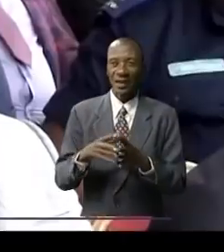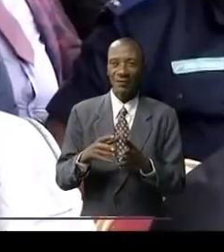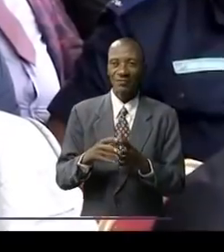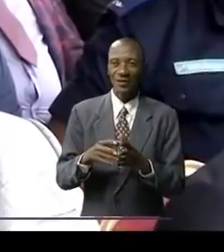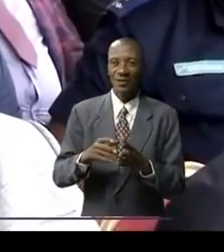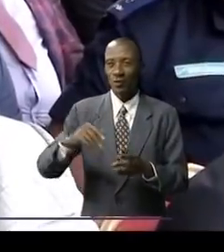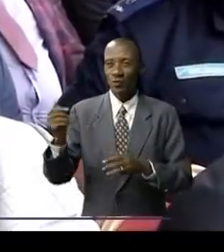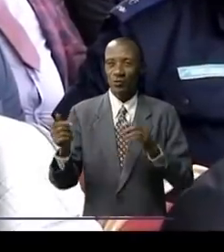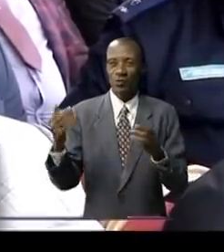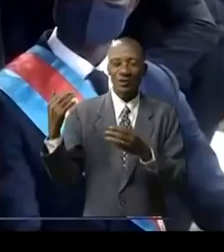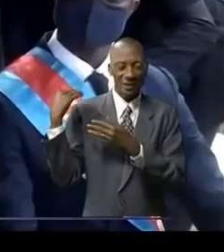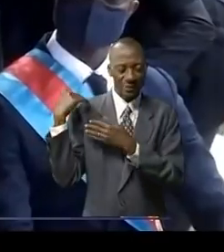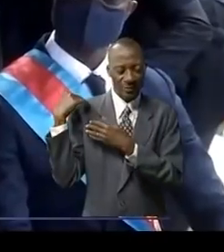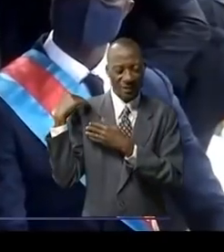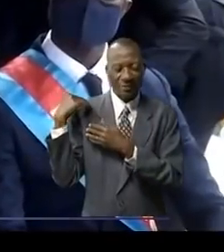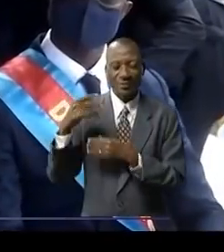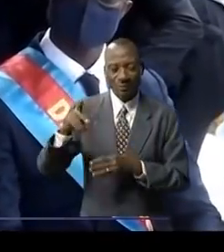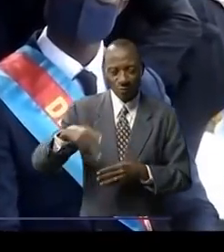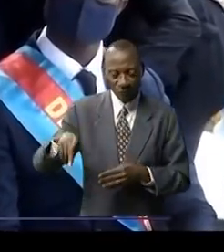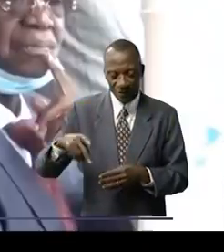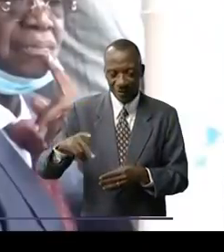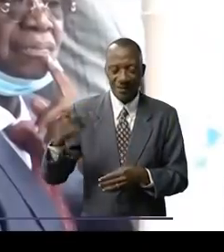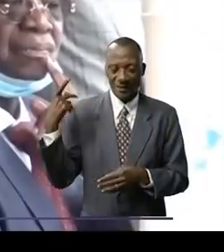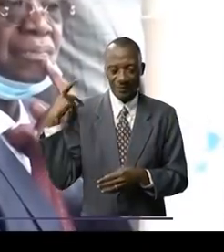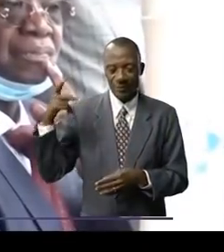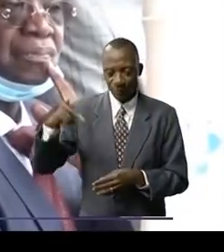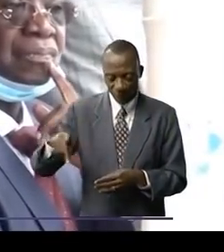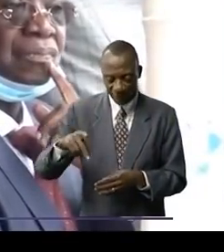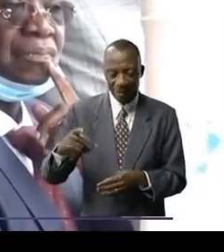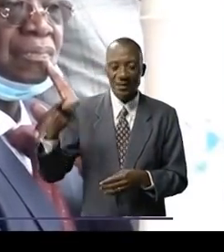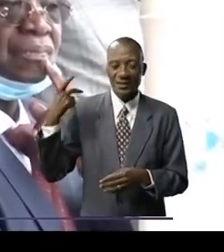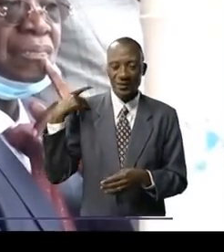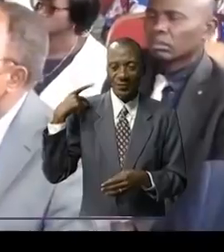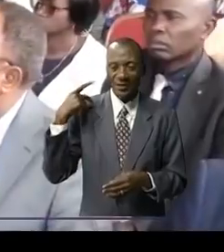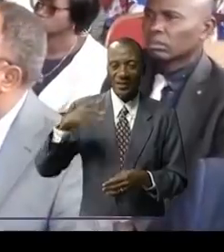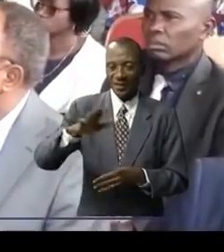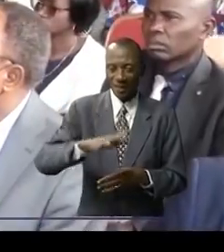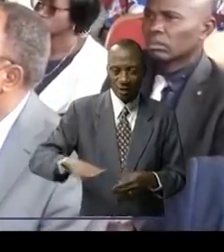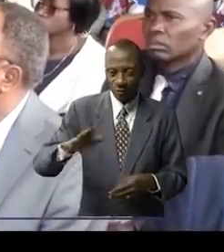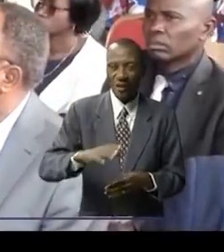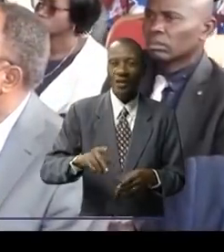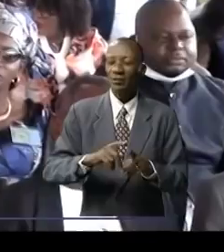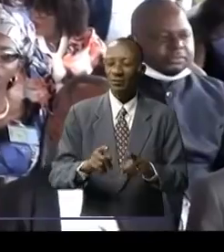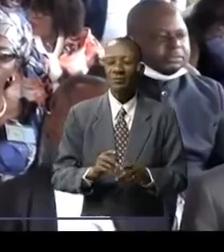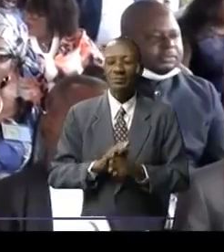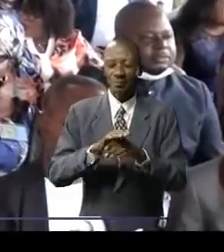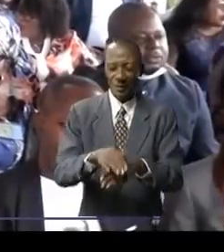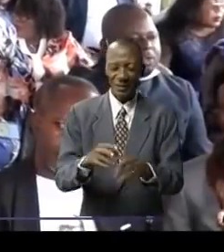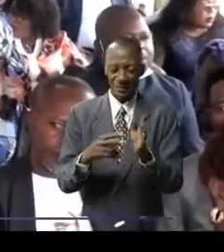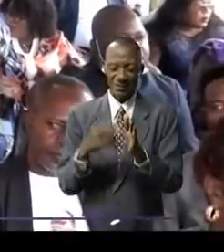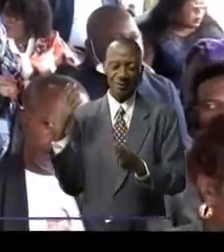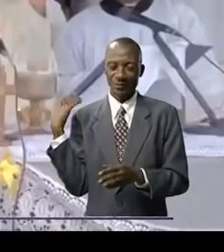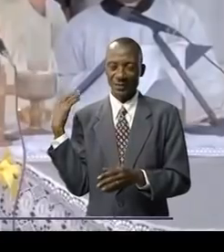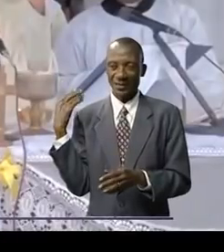provinciale Jacques-Claude Vuemba, ainsi que les députés provinciaux et nationaux, participent ce dimanche 3 octobre 2021 à cette